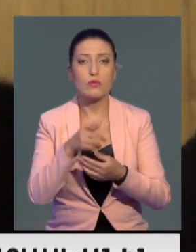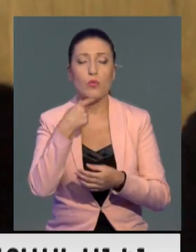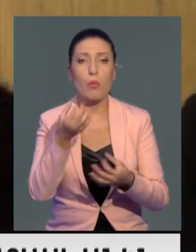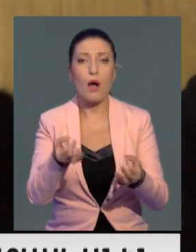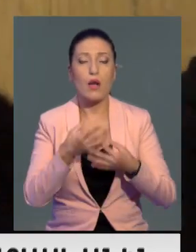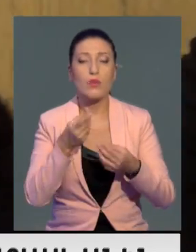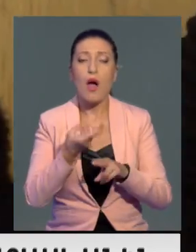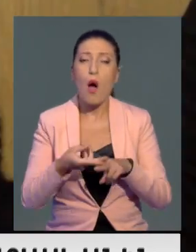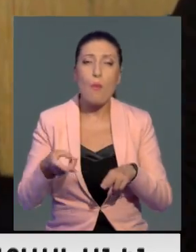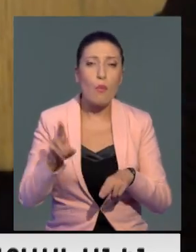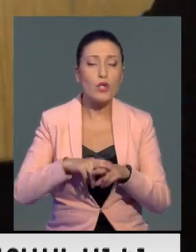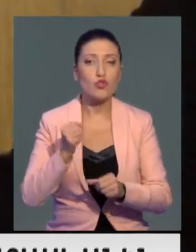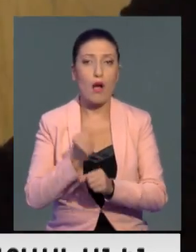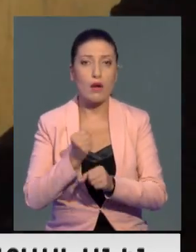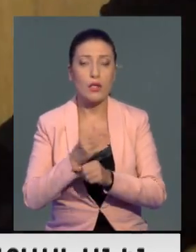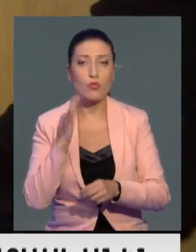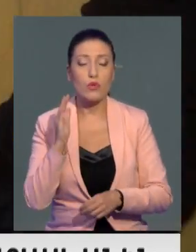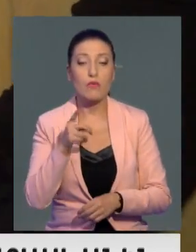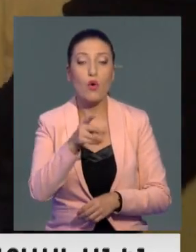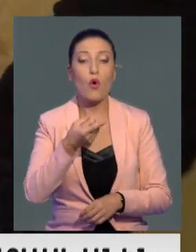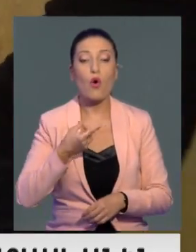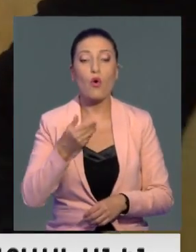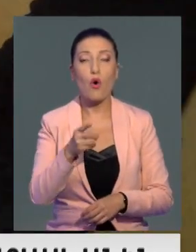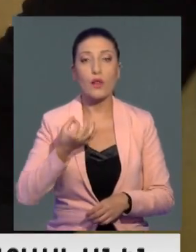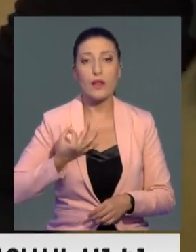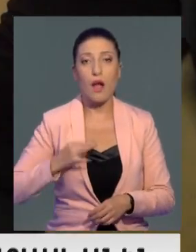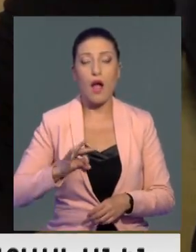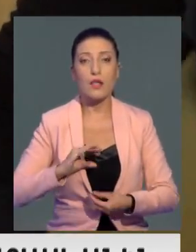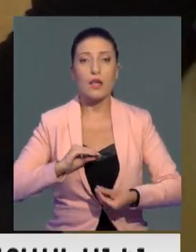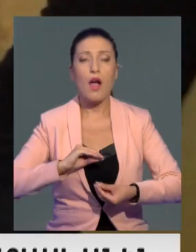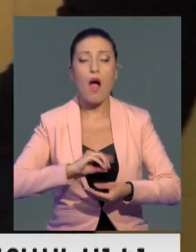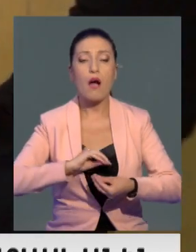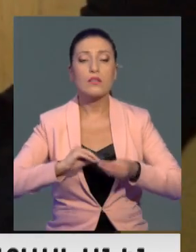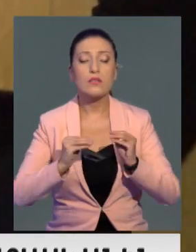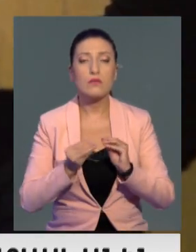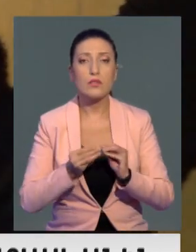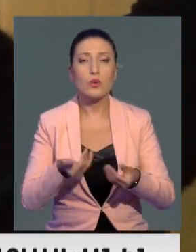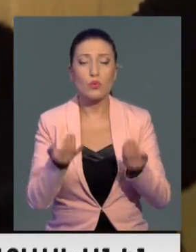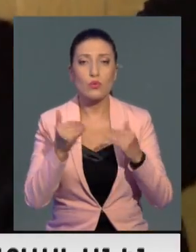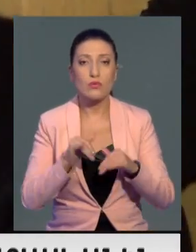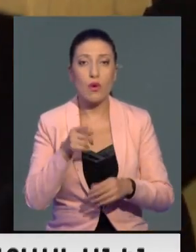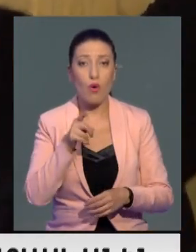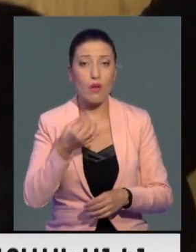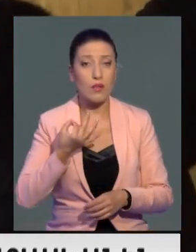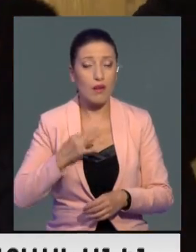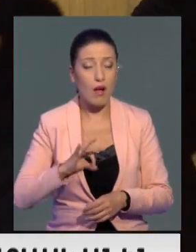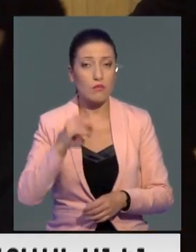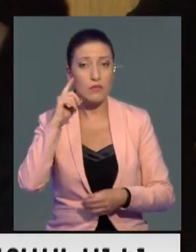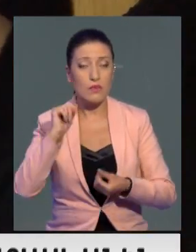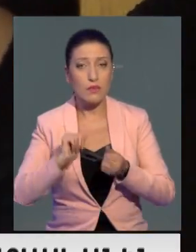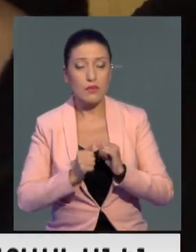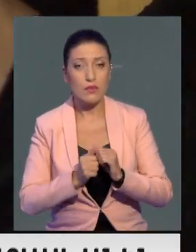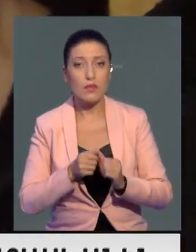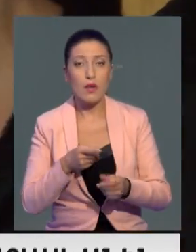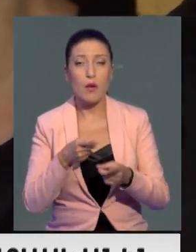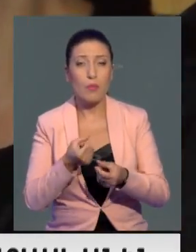որ քո տղայի հարցը լուծում տանք, դրական լուծում ստանա, արդյոք տղան մտա պահես, արդյոք ականը